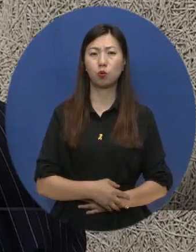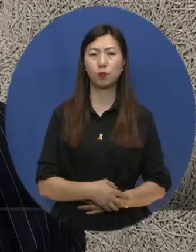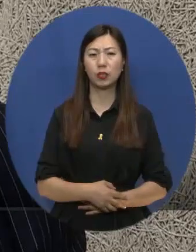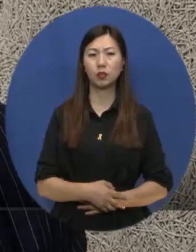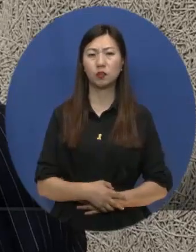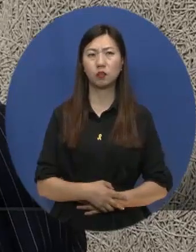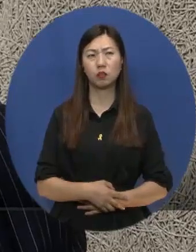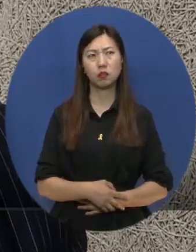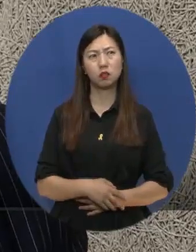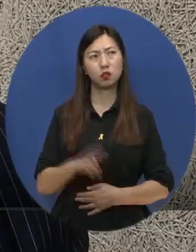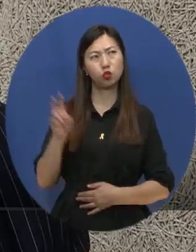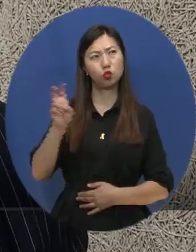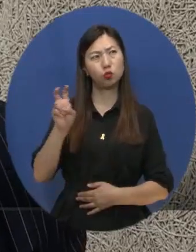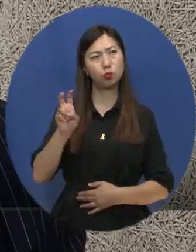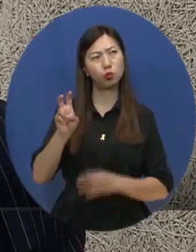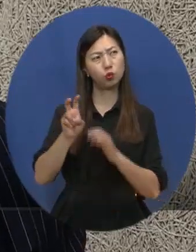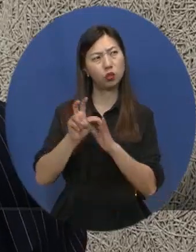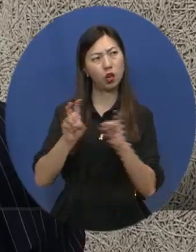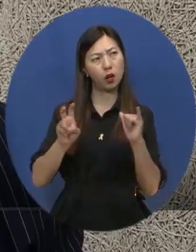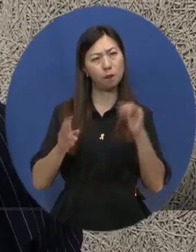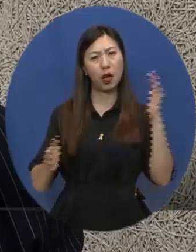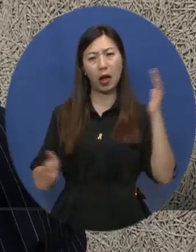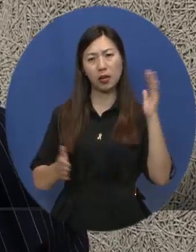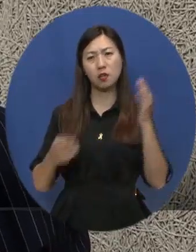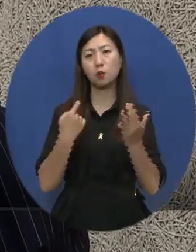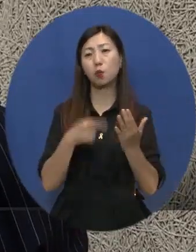거의 20명 되는 학생을 지도하기 때문에